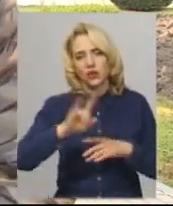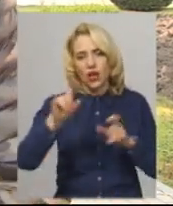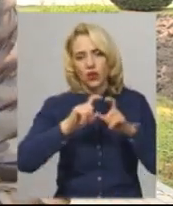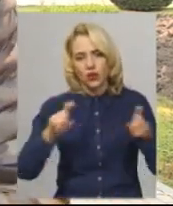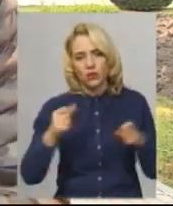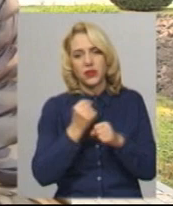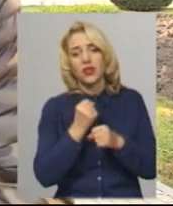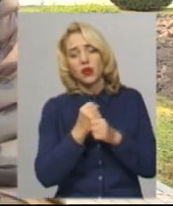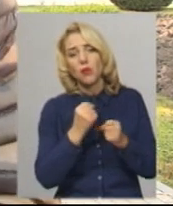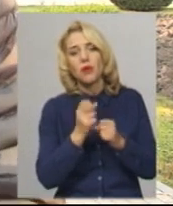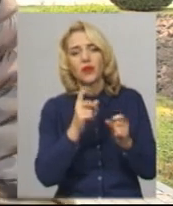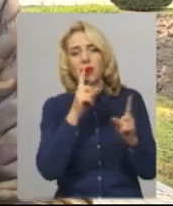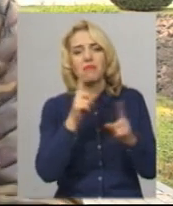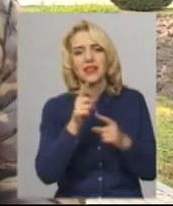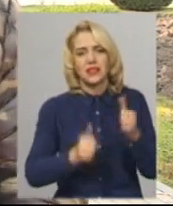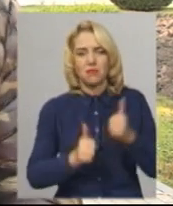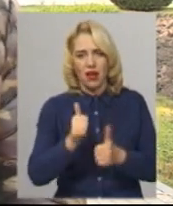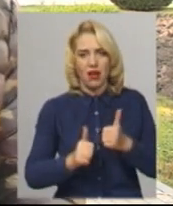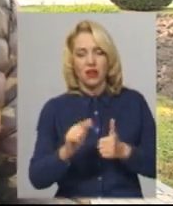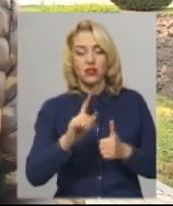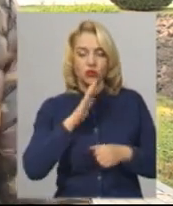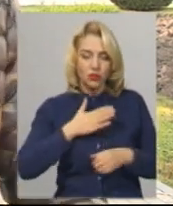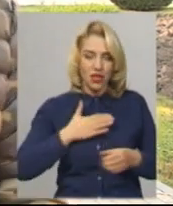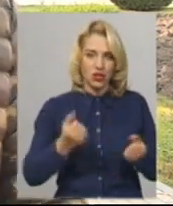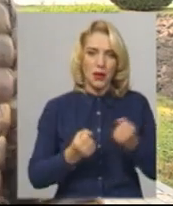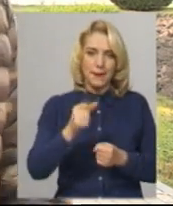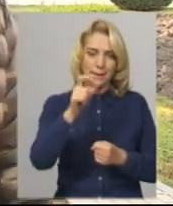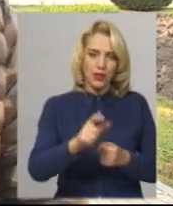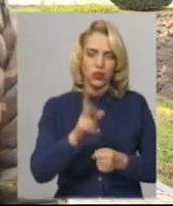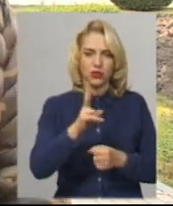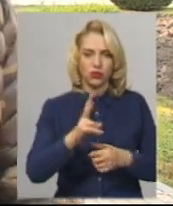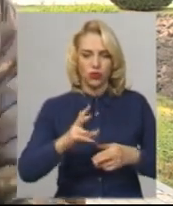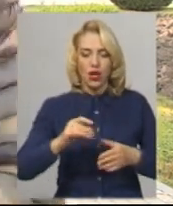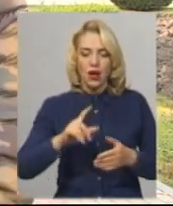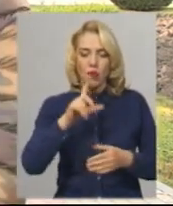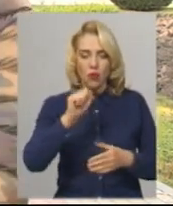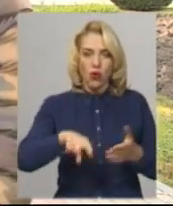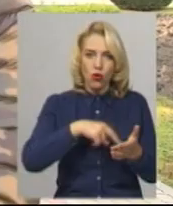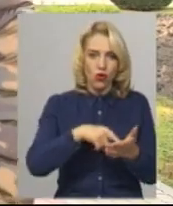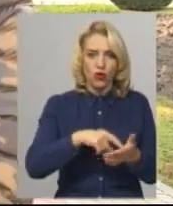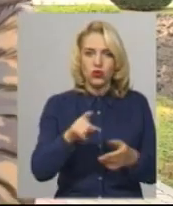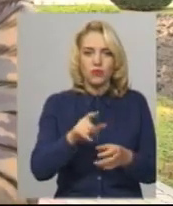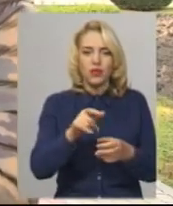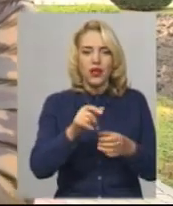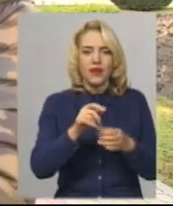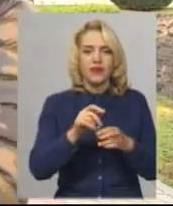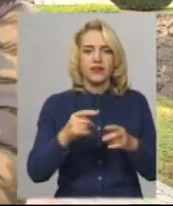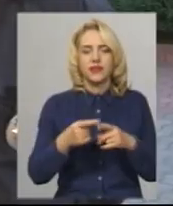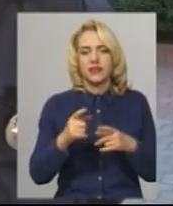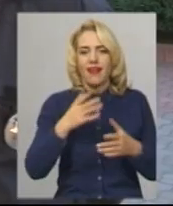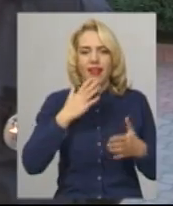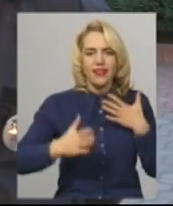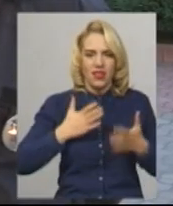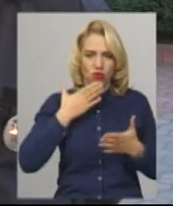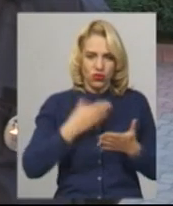такі міні-змагання, щоб наші пілоти, люди, які от їздять по городу, нарушають, могли там виплеснути свою енергію.